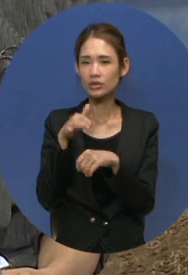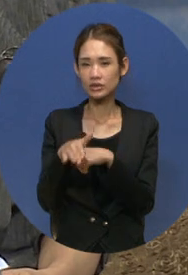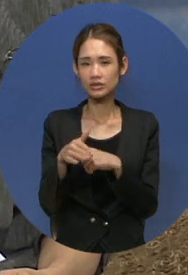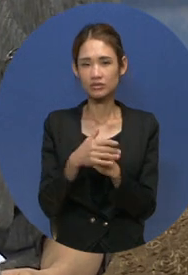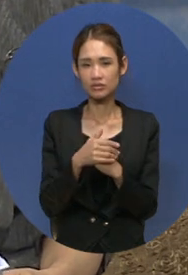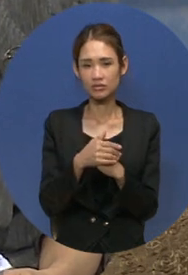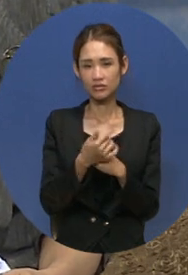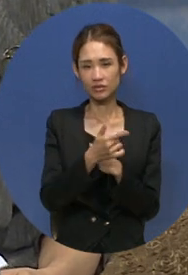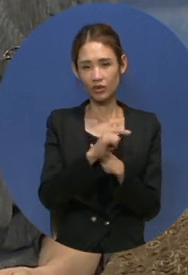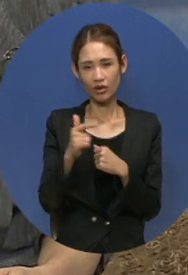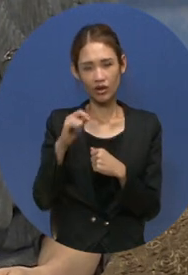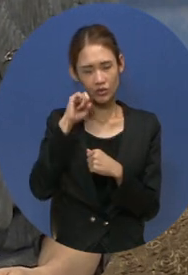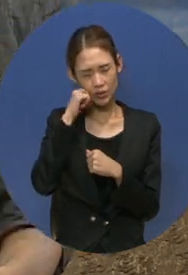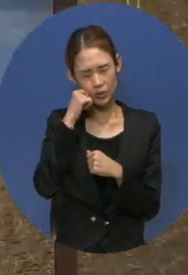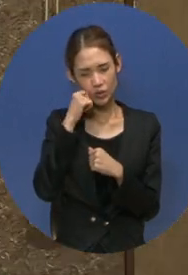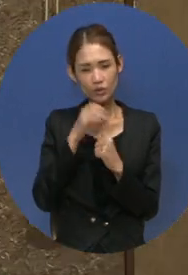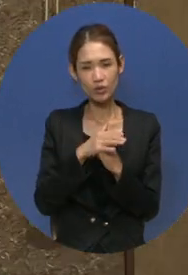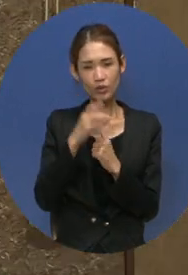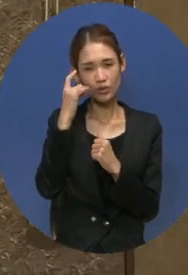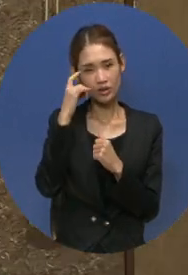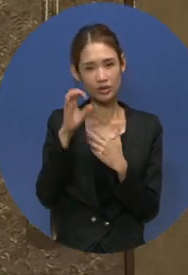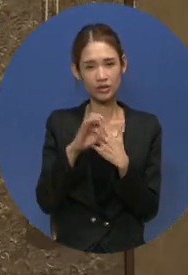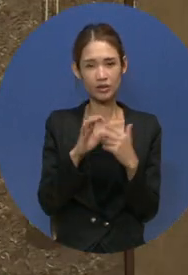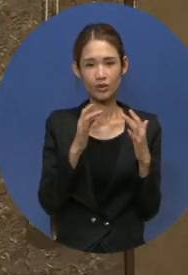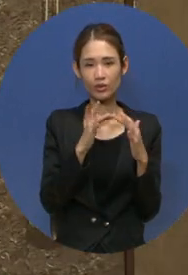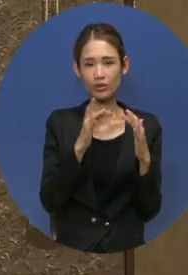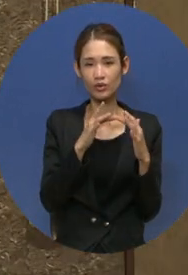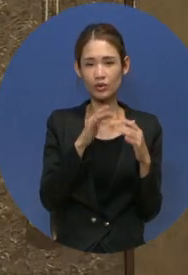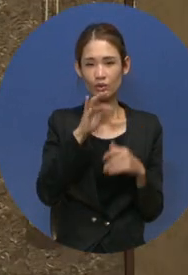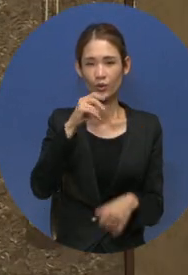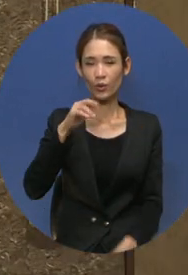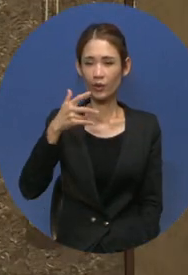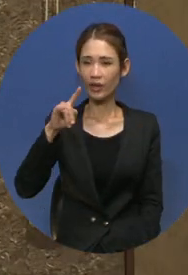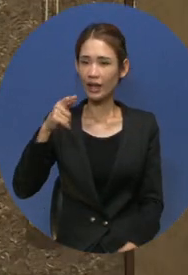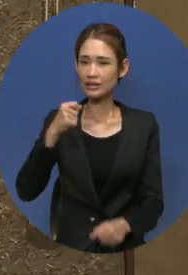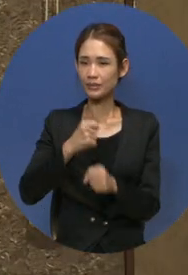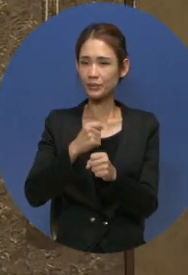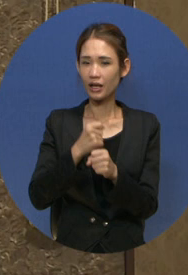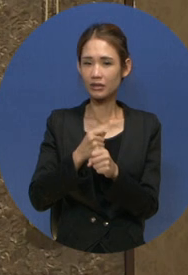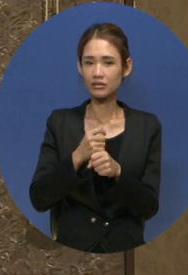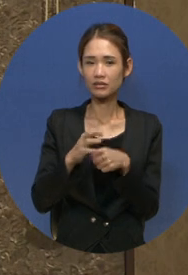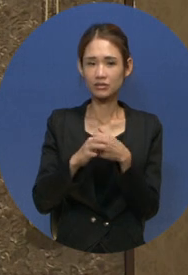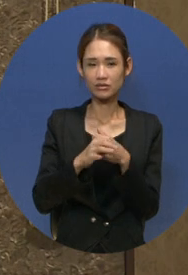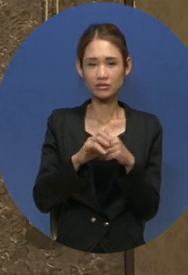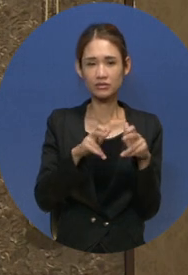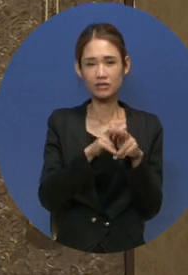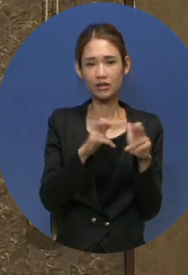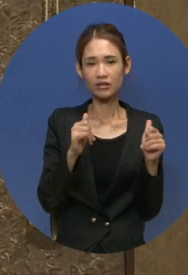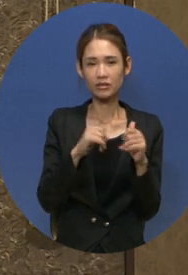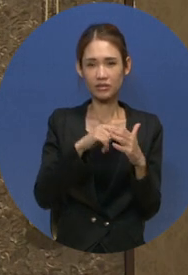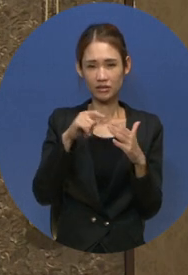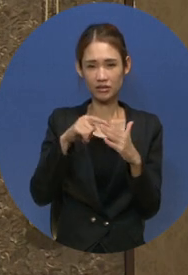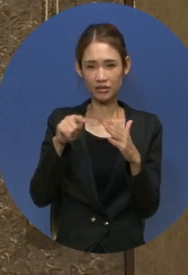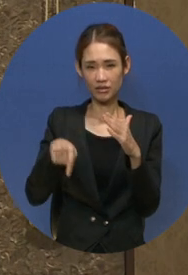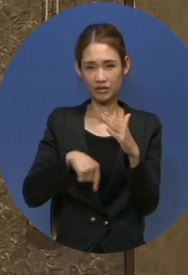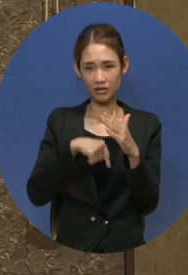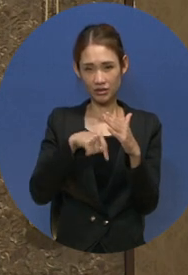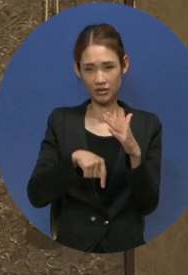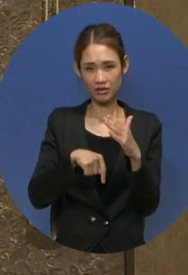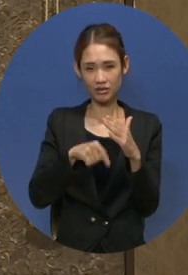하기에는 많이 어려움이 있어요. 저희가 그 온라인으로 그 컨텐츠를 다 만든다 하더라도 장애인분들이 그 가정 안에